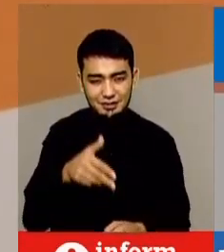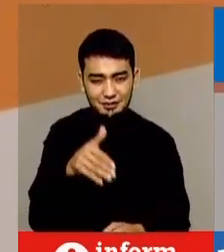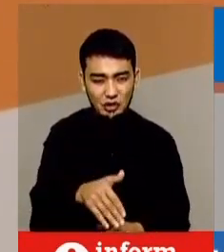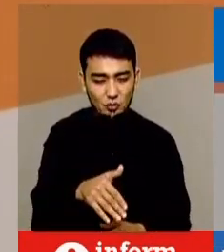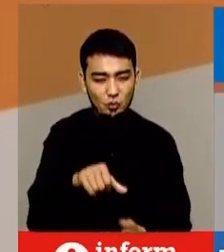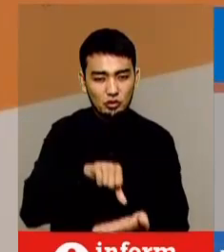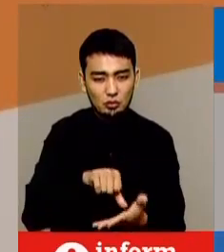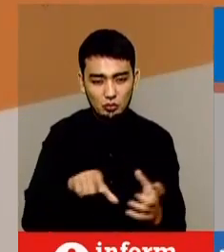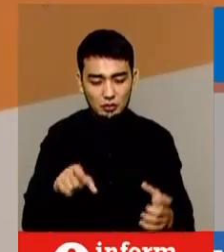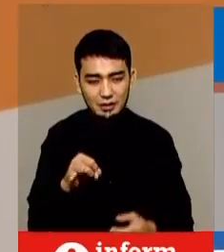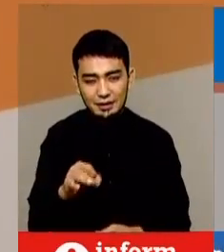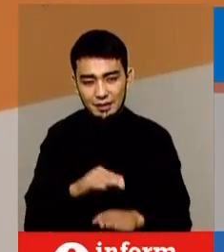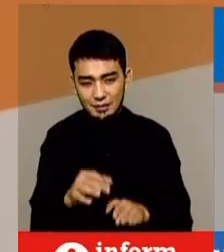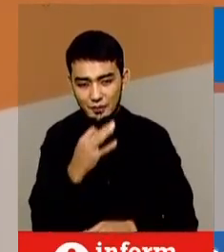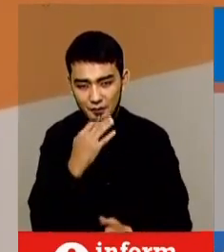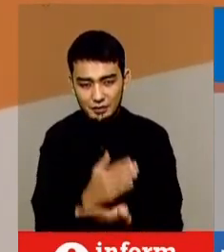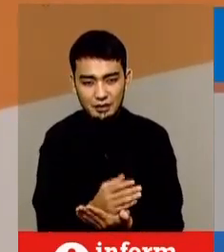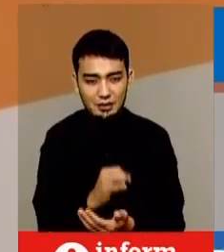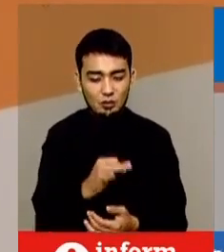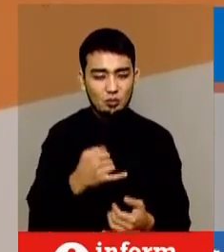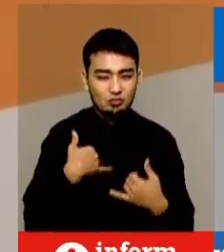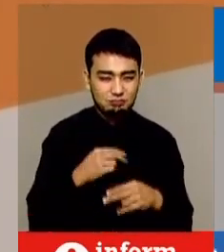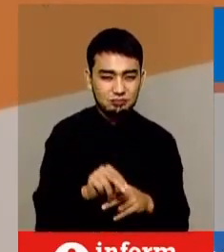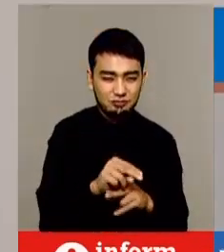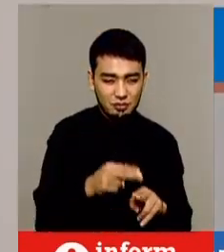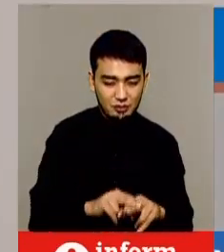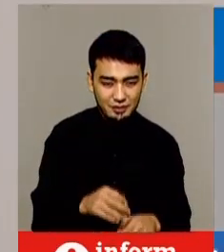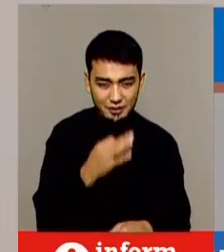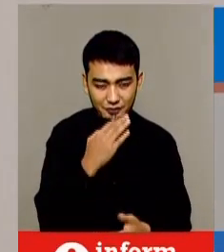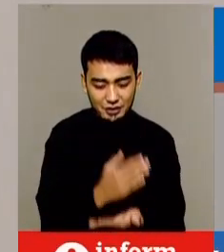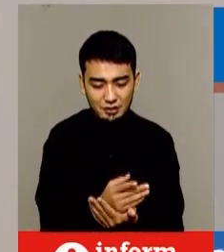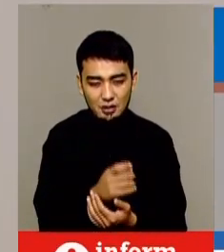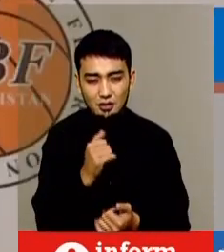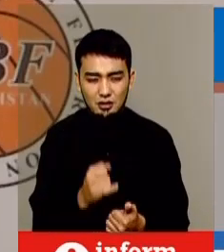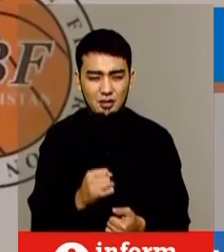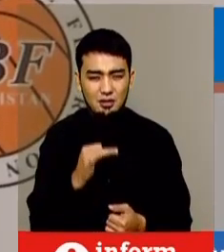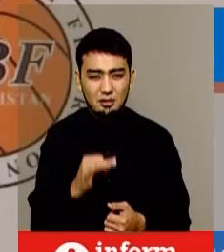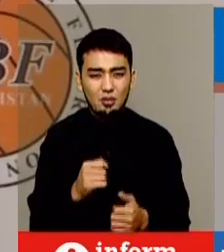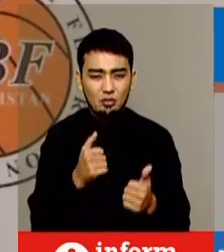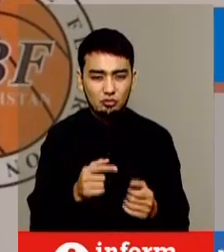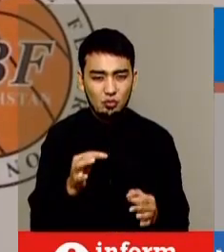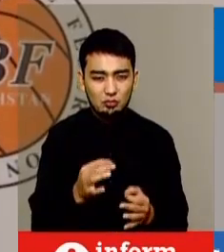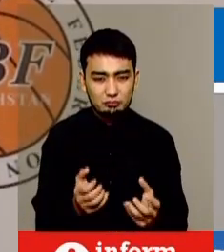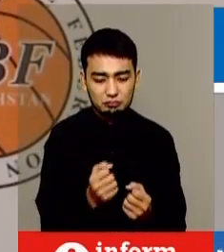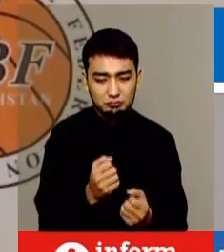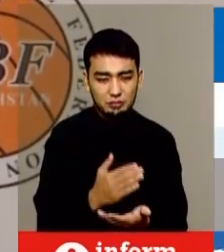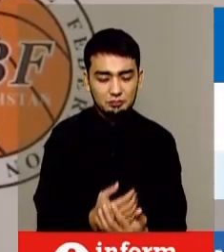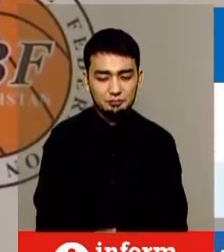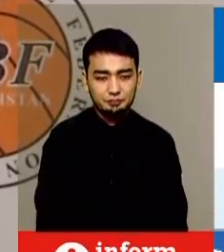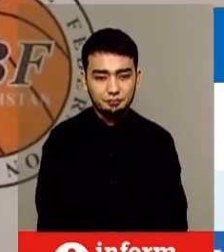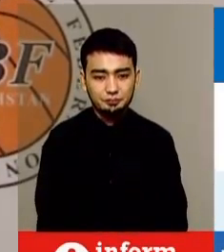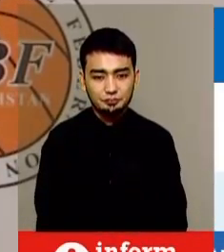этот проект нравится детям, нравится тренерам. И такой очень хороший эффект имеет. Турнир будет проходить